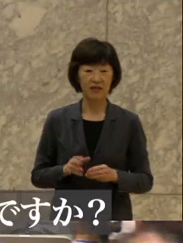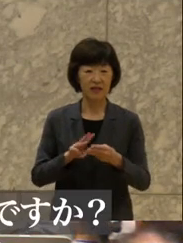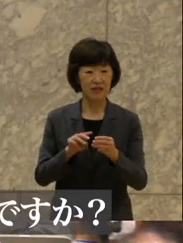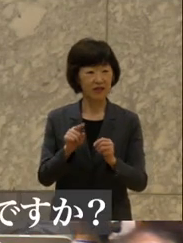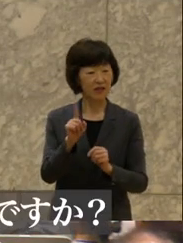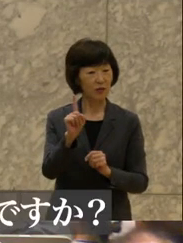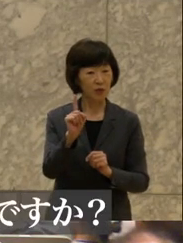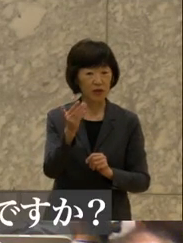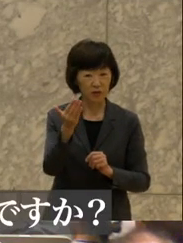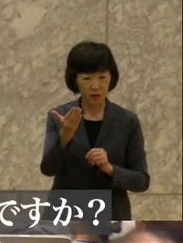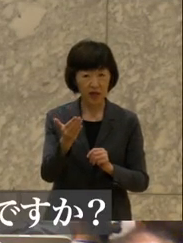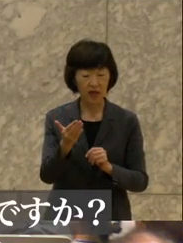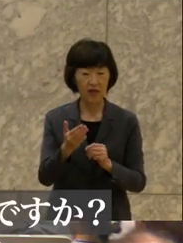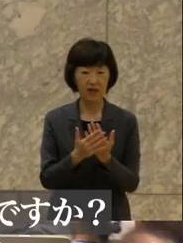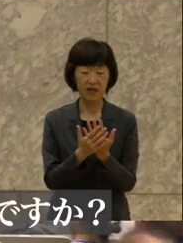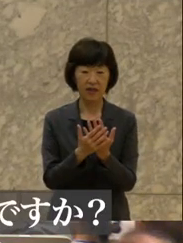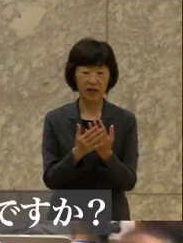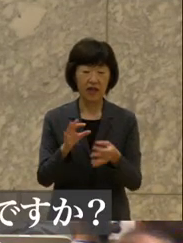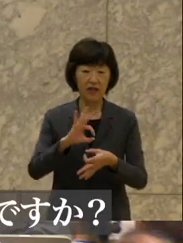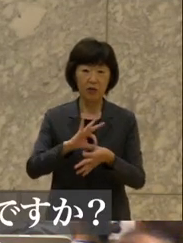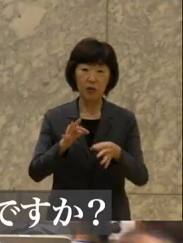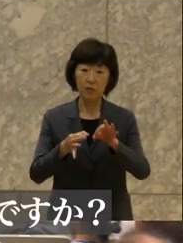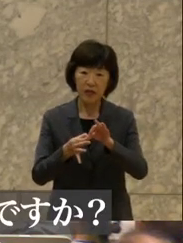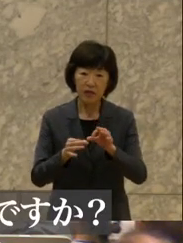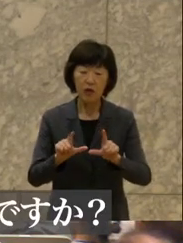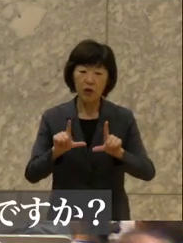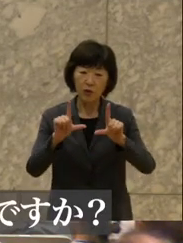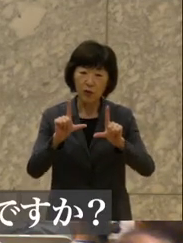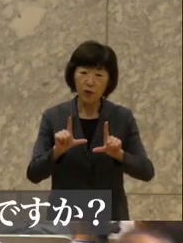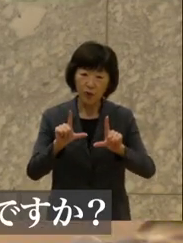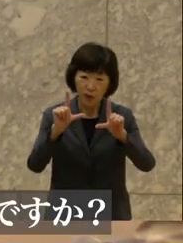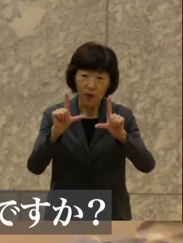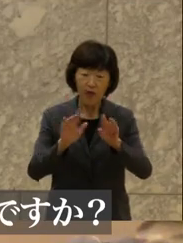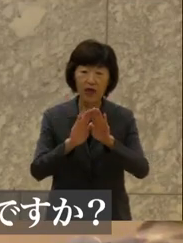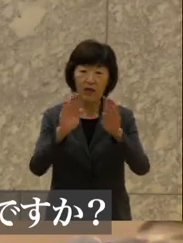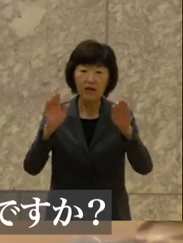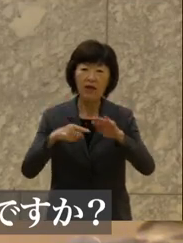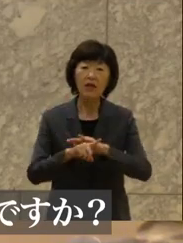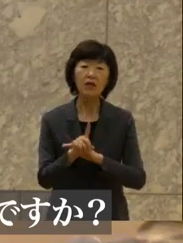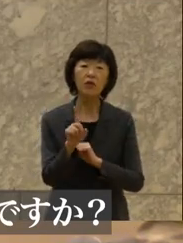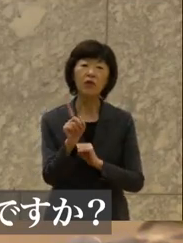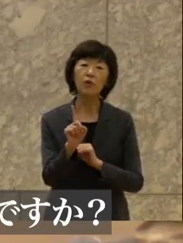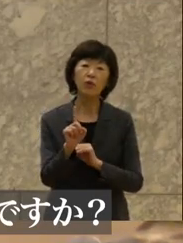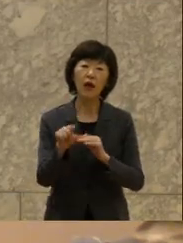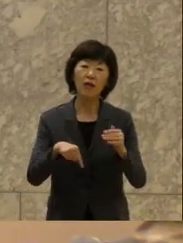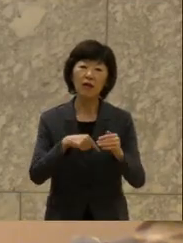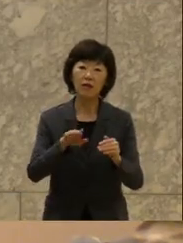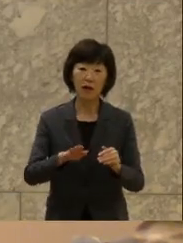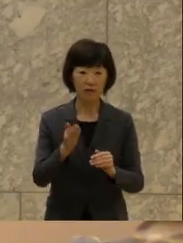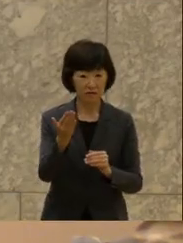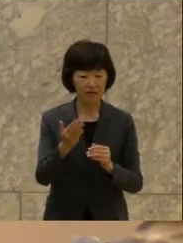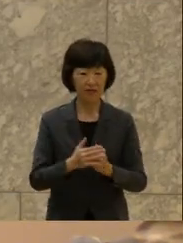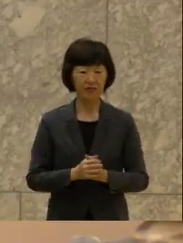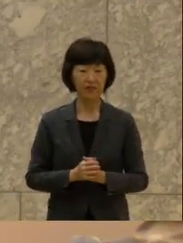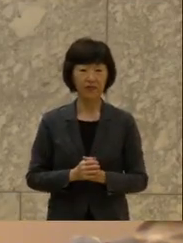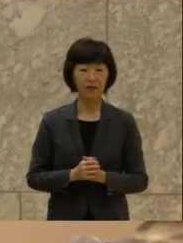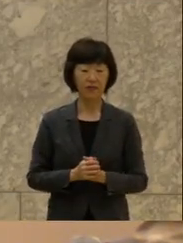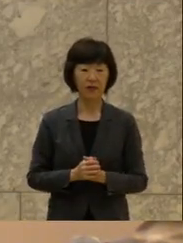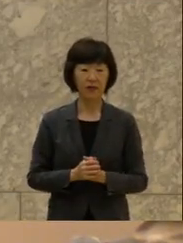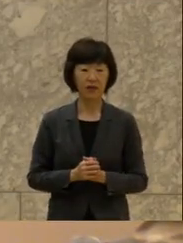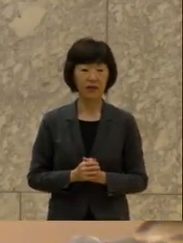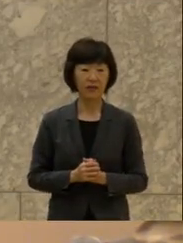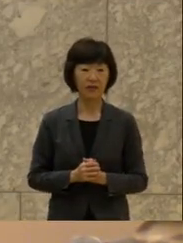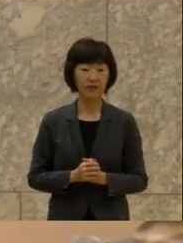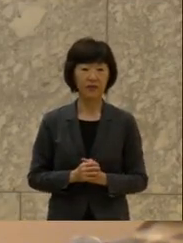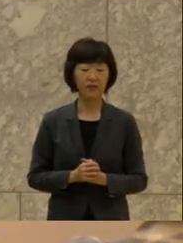その大会が東京で開催される意義についてはどんなことがあるとお考えですか国際大会